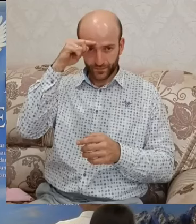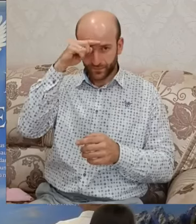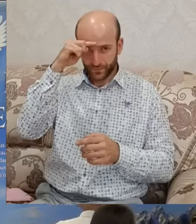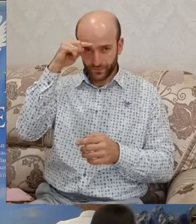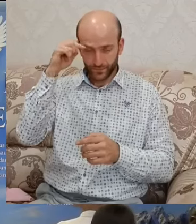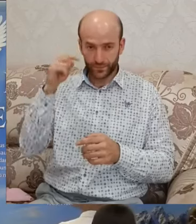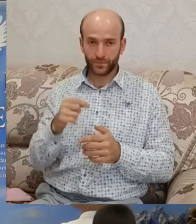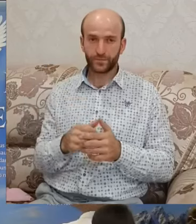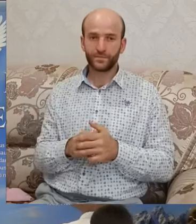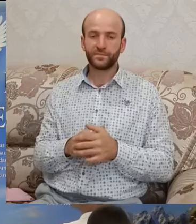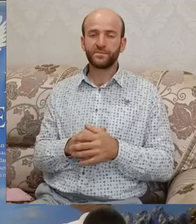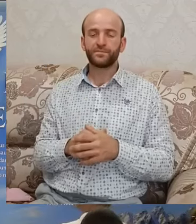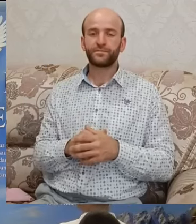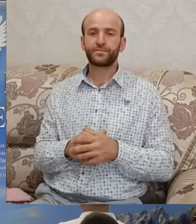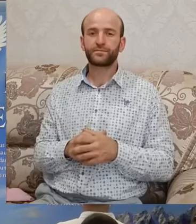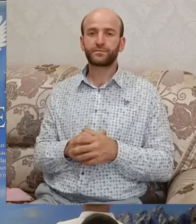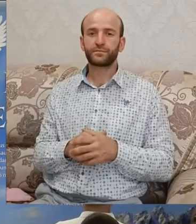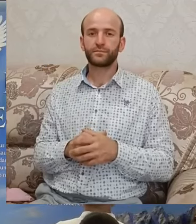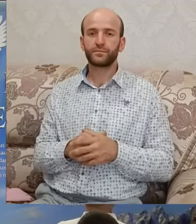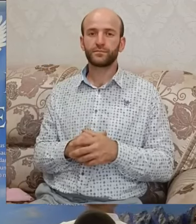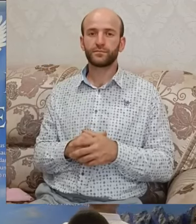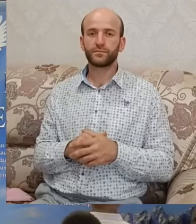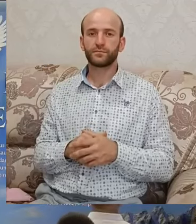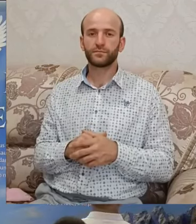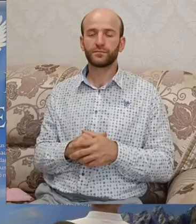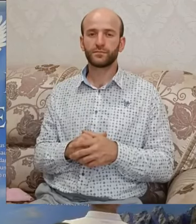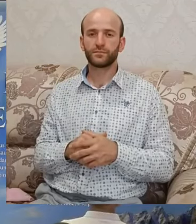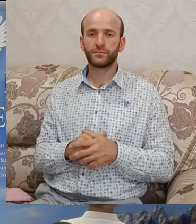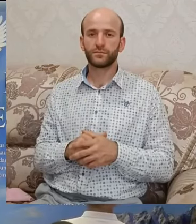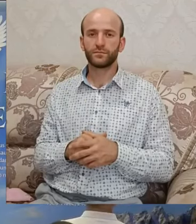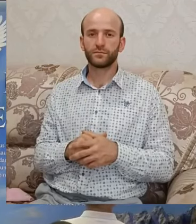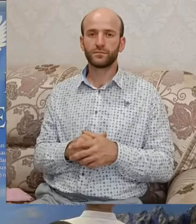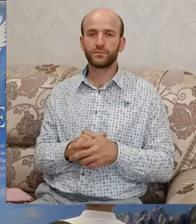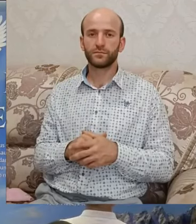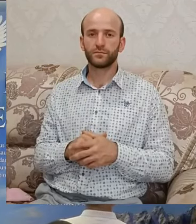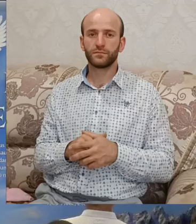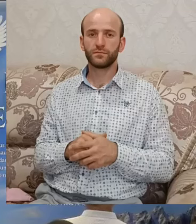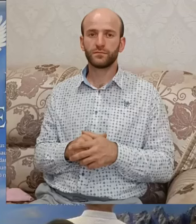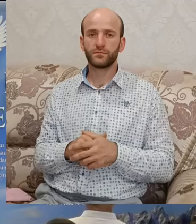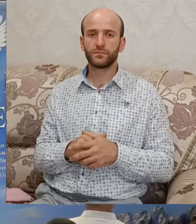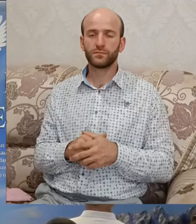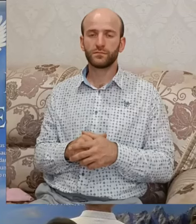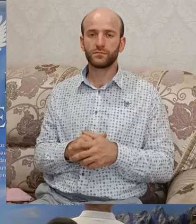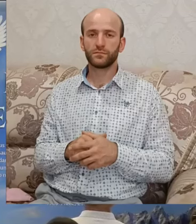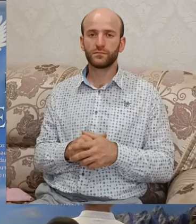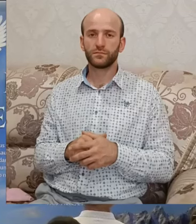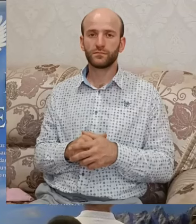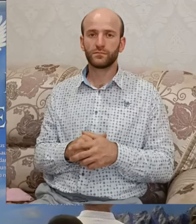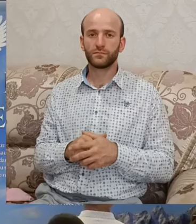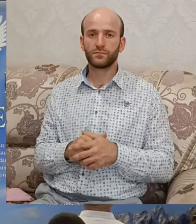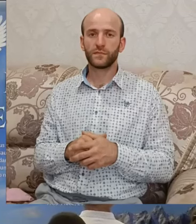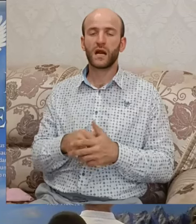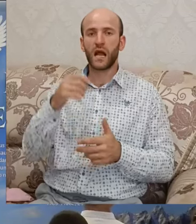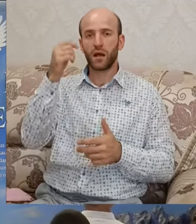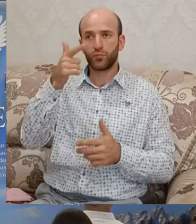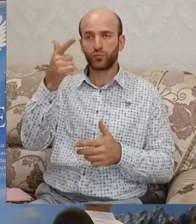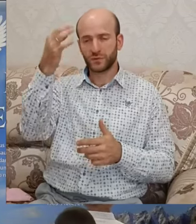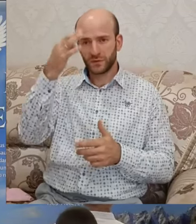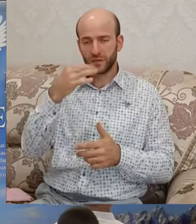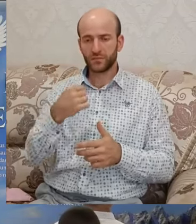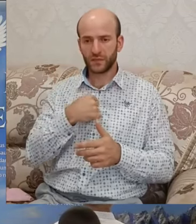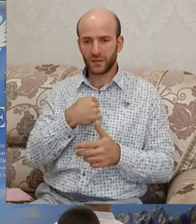Tada viešpats man tarė, gerai matei, nes aš paskubinsiu savo žodį, kad jį įvykdyčiau. Господь сказал